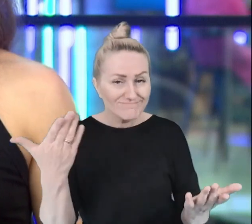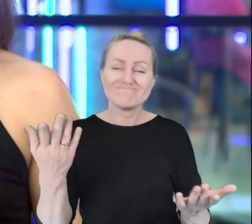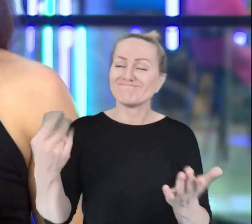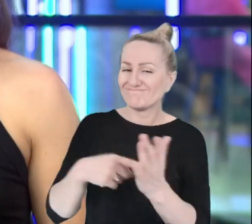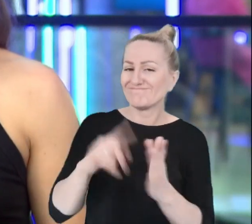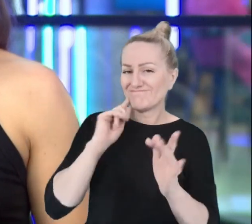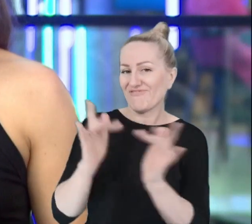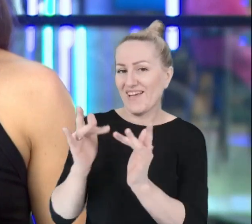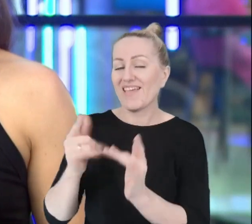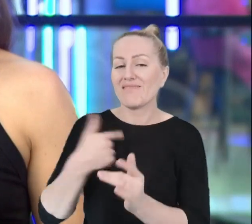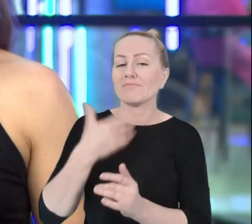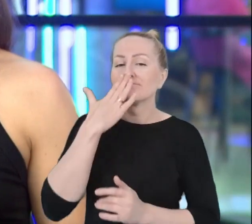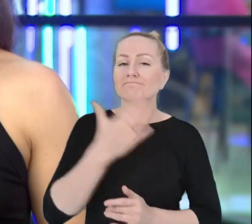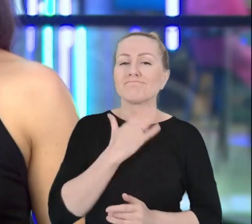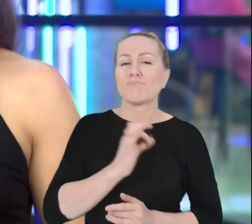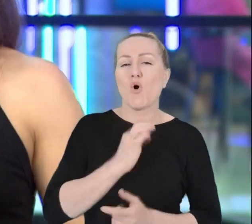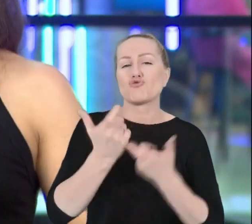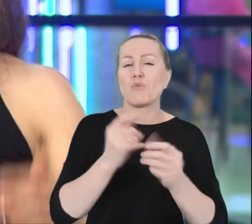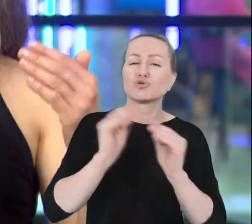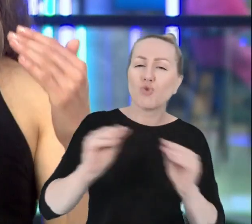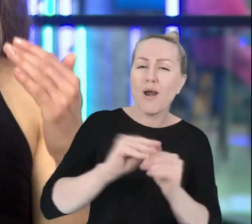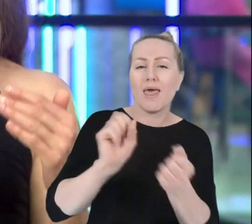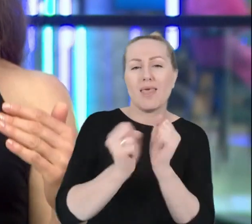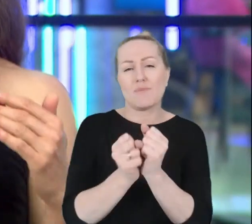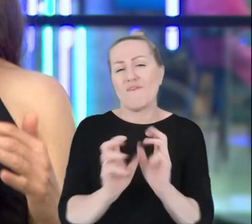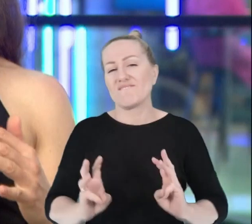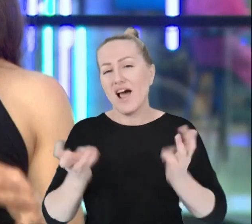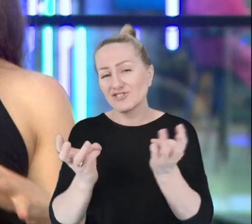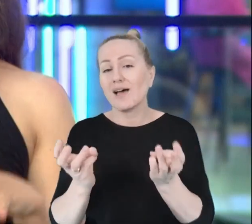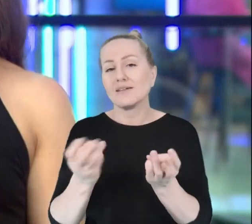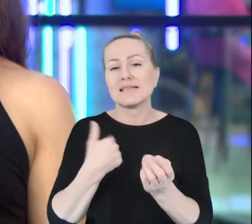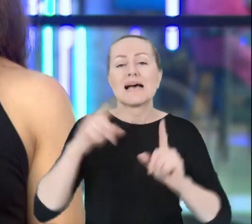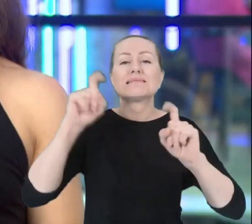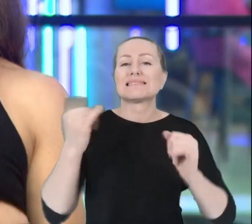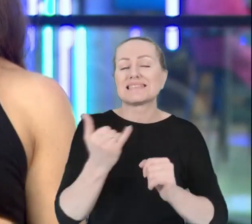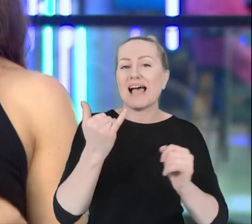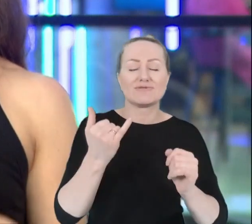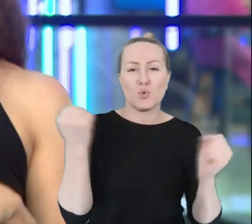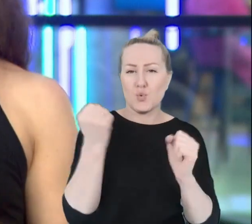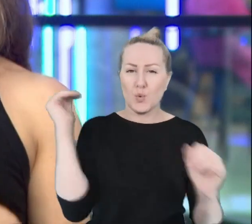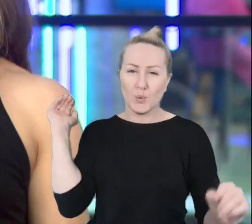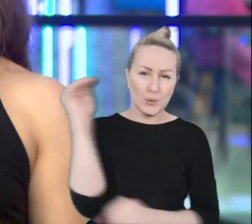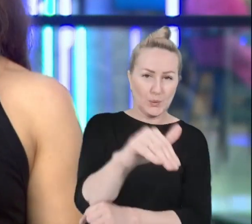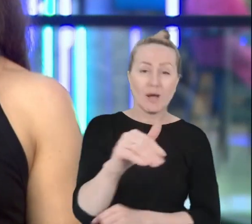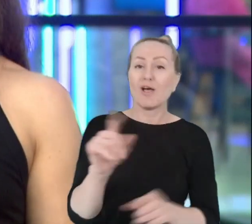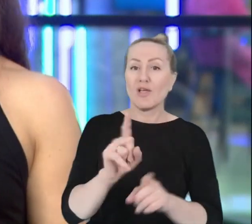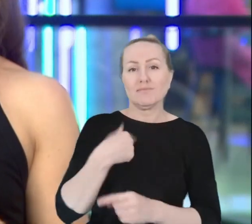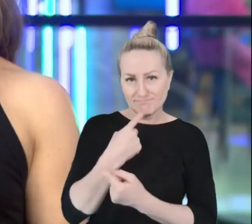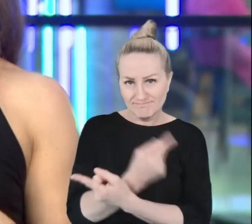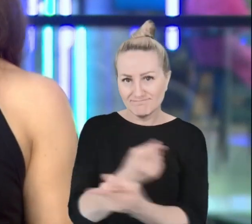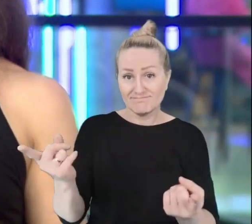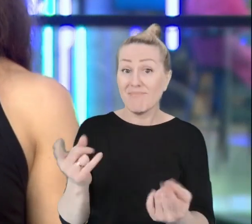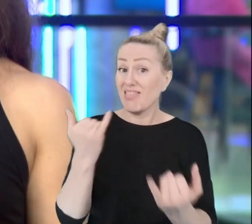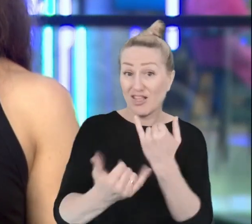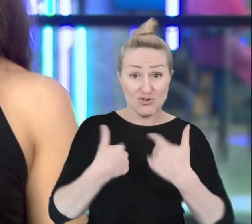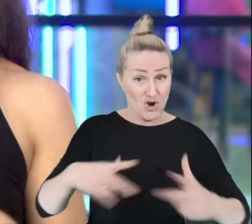prowadzę szkolenia czy warsztaty, to zaczynam tak z wysokiego C i mówię, że naprawdę jesteśmy w stanie umrzeć bez odpoczynku i to